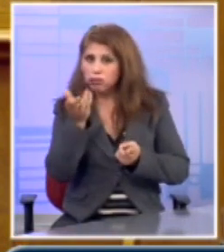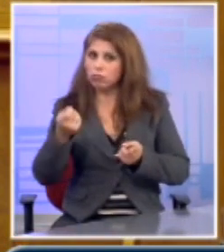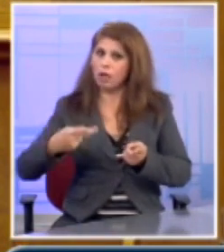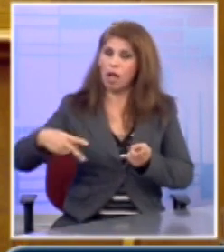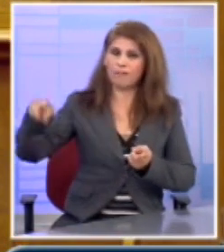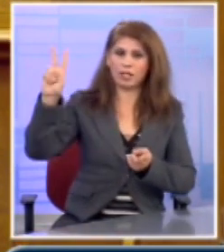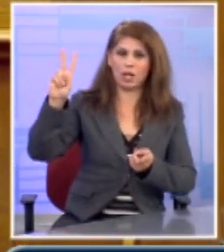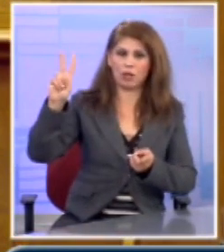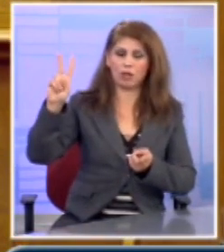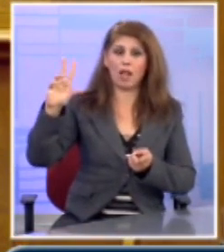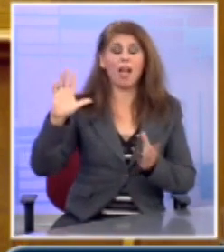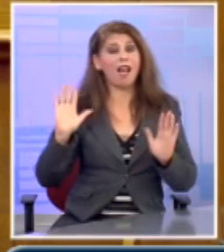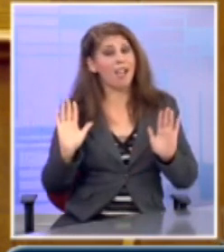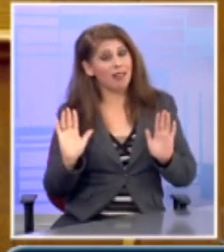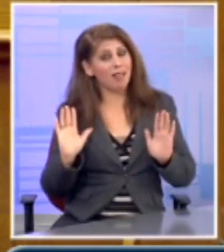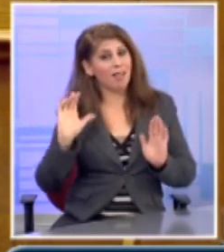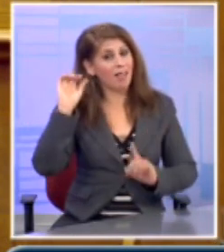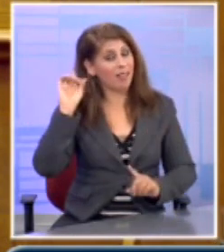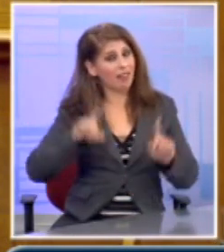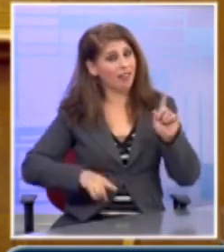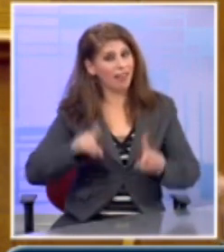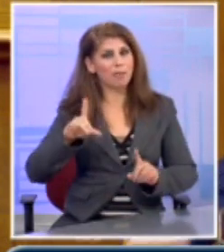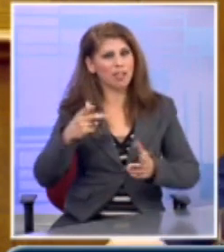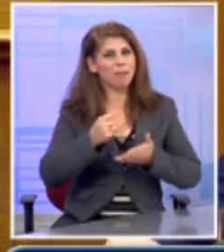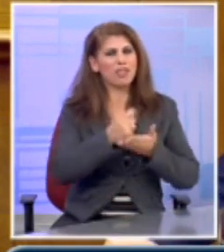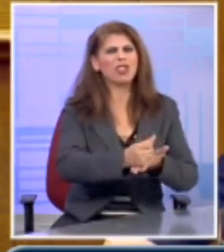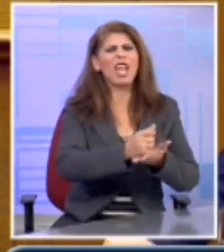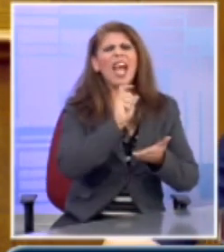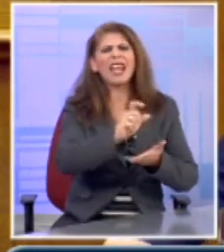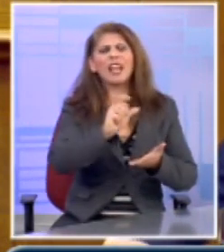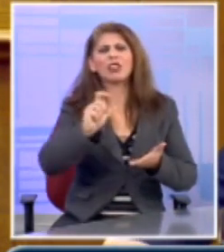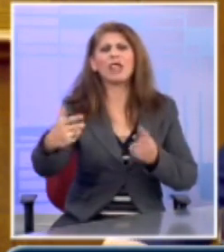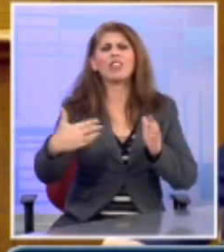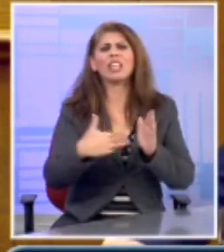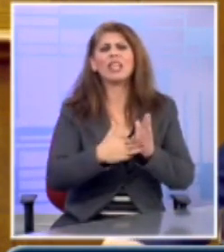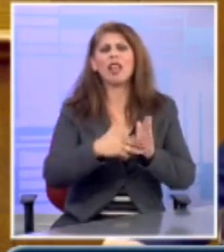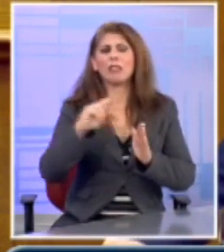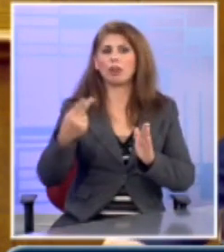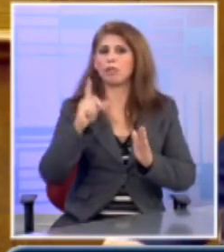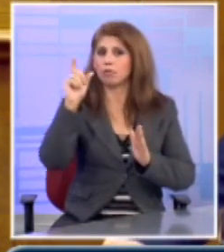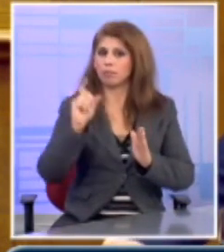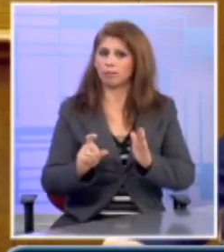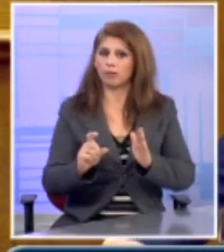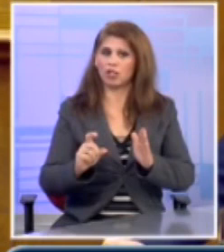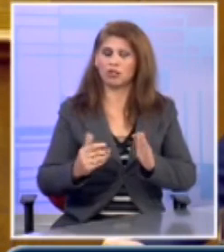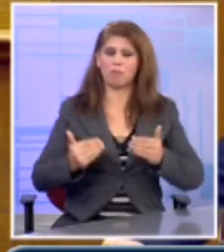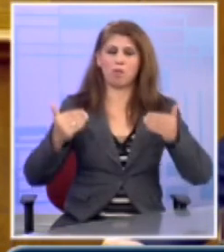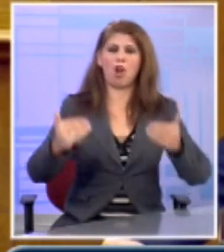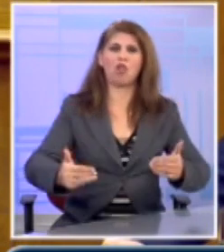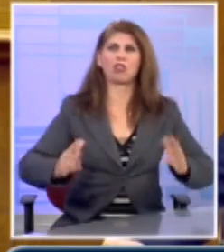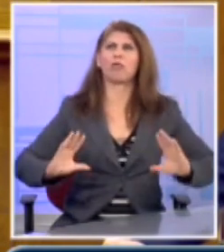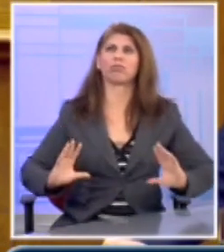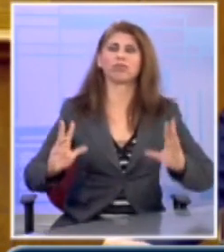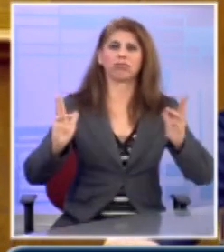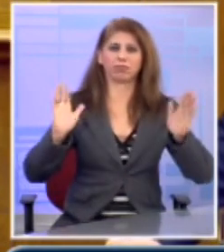αυξάνουν. Αλλά είναι και κάποιοι οι οποίοι παίρνουν επιδοτήσεις εκατοντάδων χιλιάδων ευρώ και ενδεχομένως και να πρωτοστατούν.